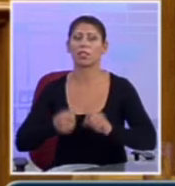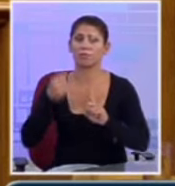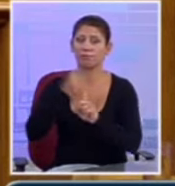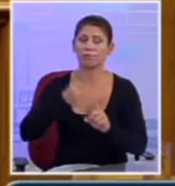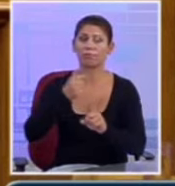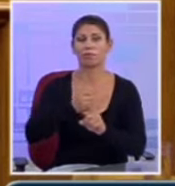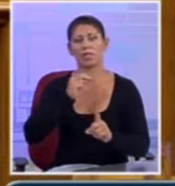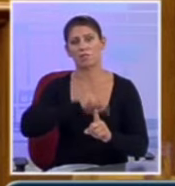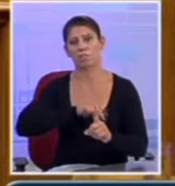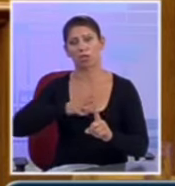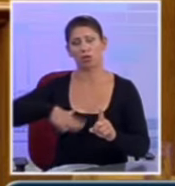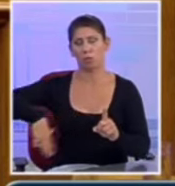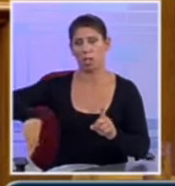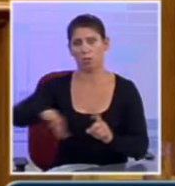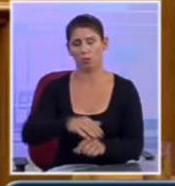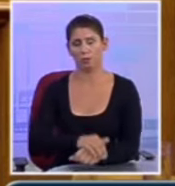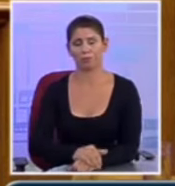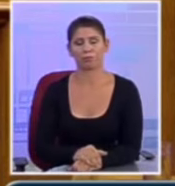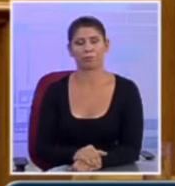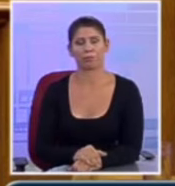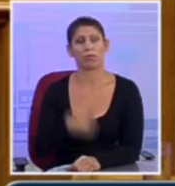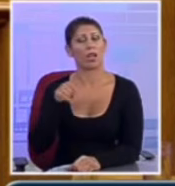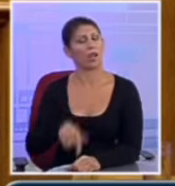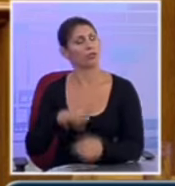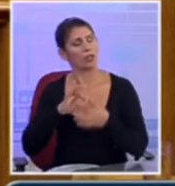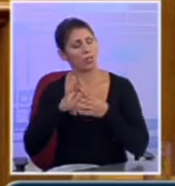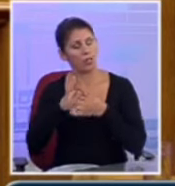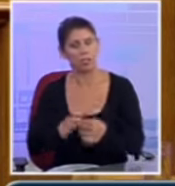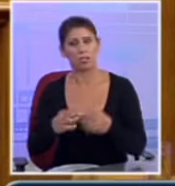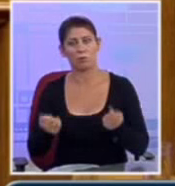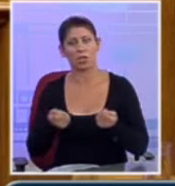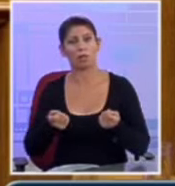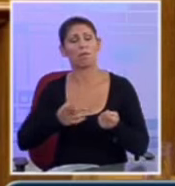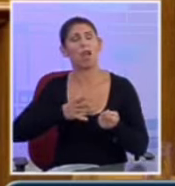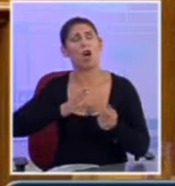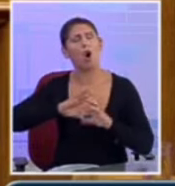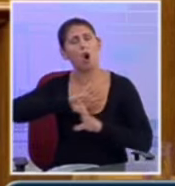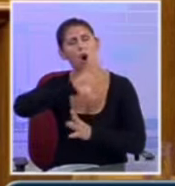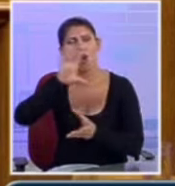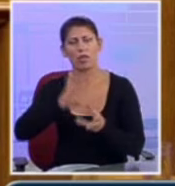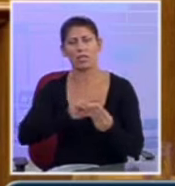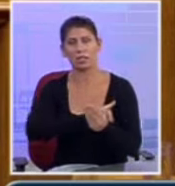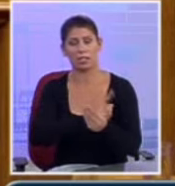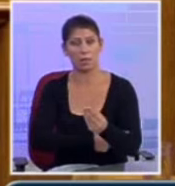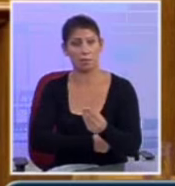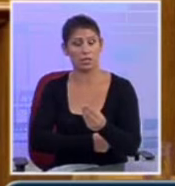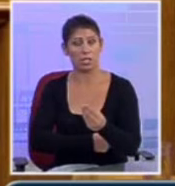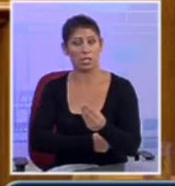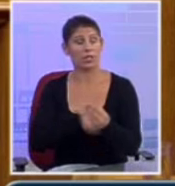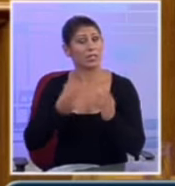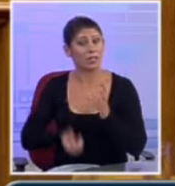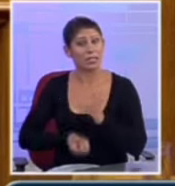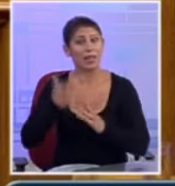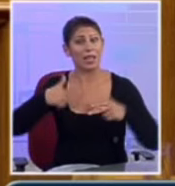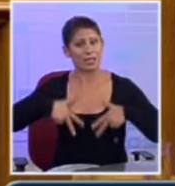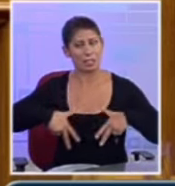τα συμφέροντά του. Αυτό θα συνεχίσουμε να κάνουμε με όλες μας τις δυνάμεις και στη νέα